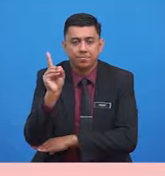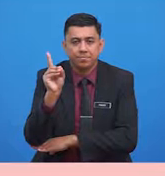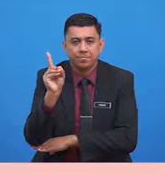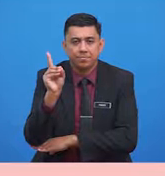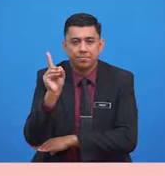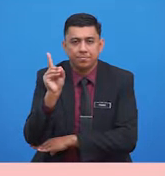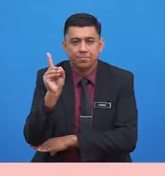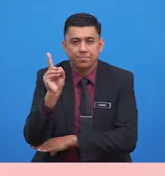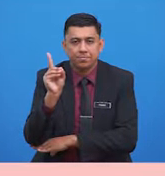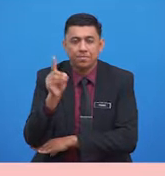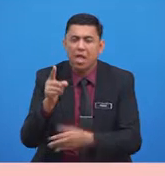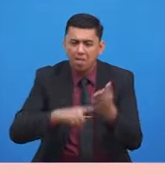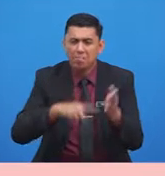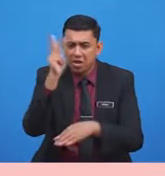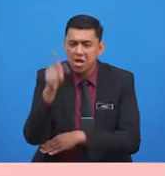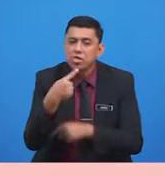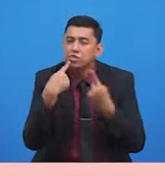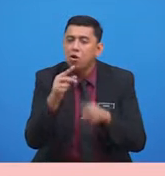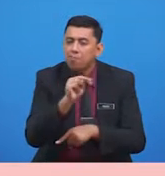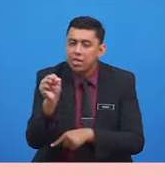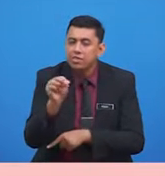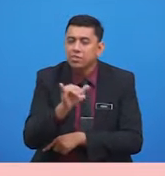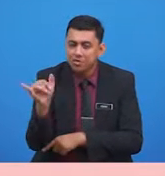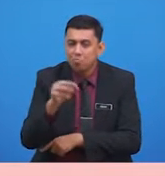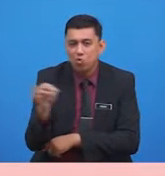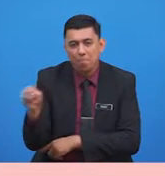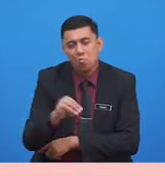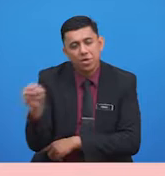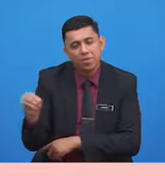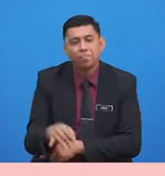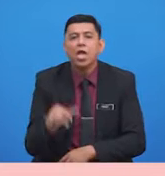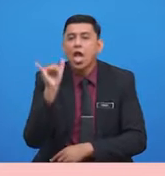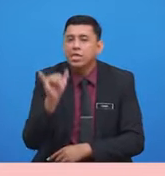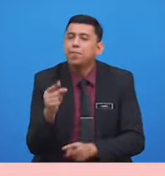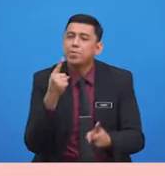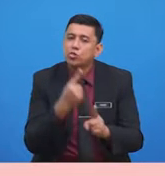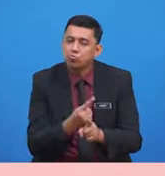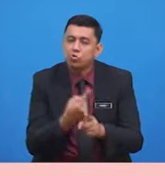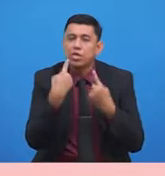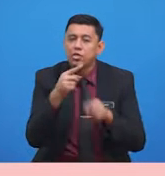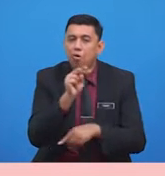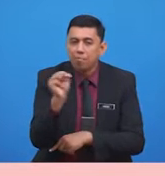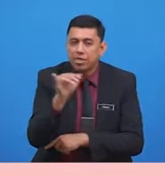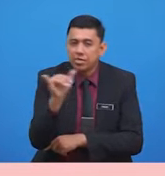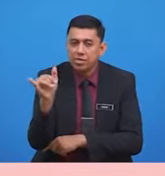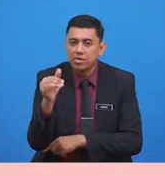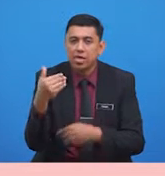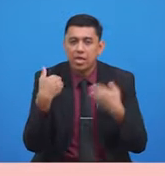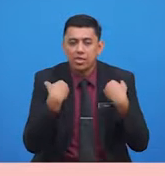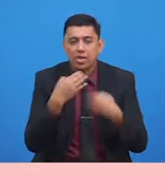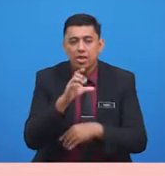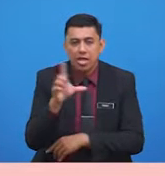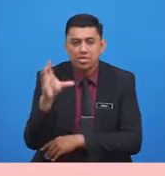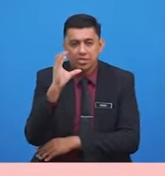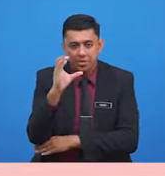jiran. Apakah jawapannya, murid-murid? Ya, betul. Jawapannya adalah